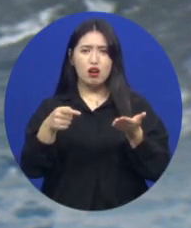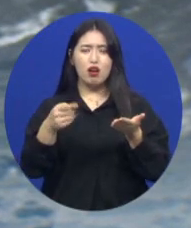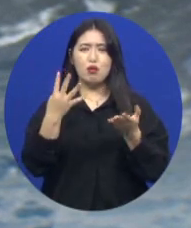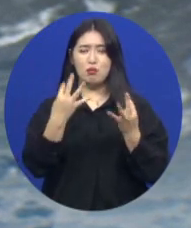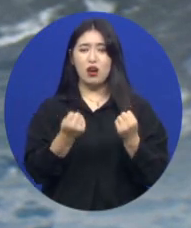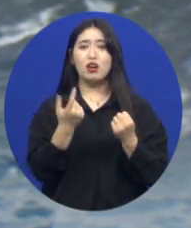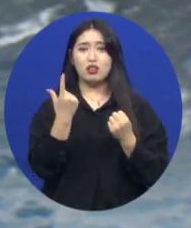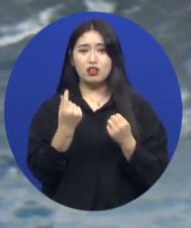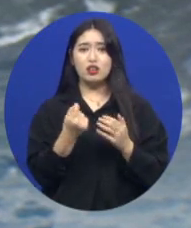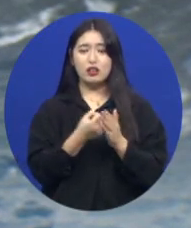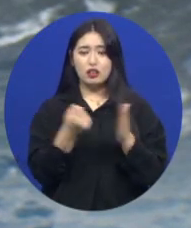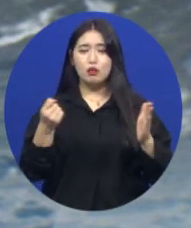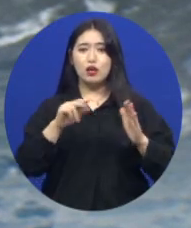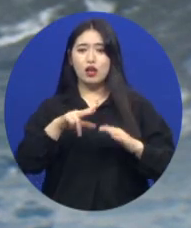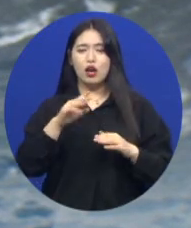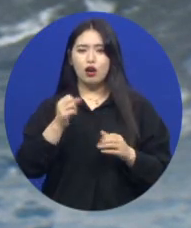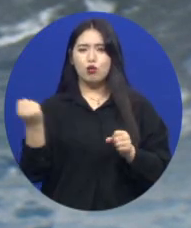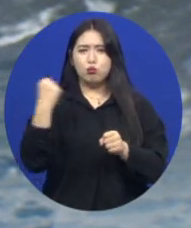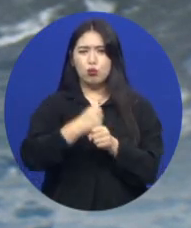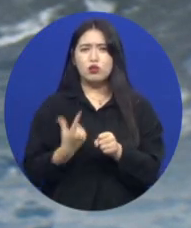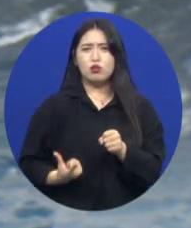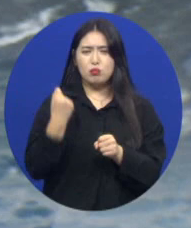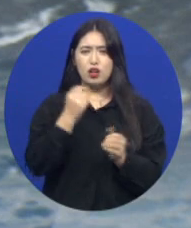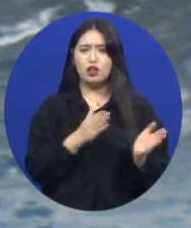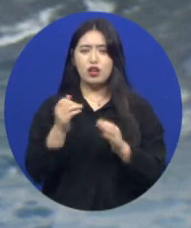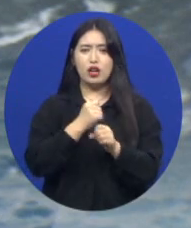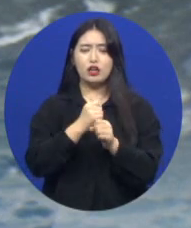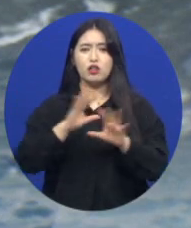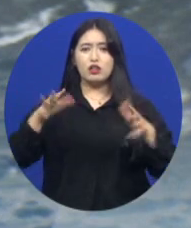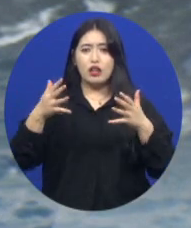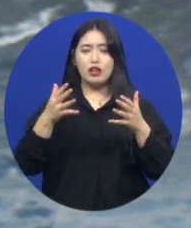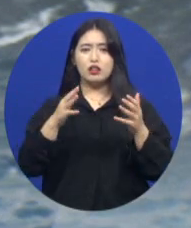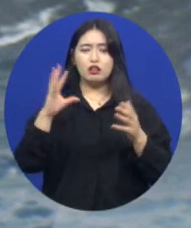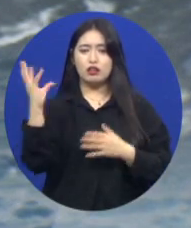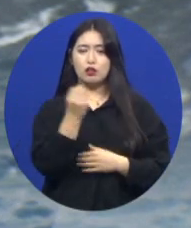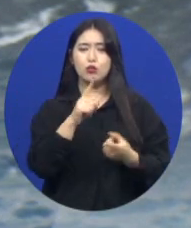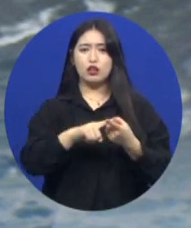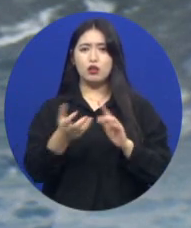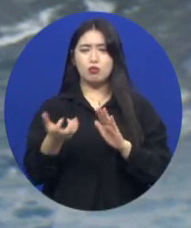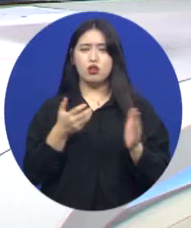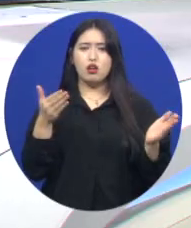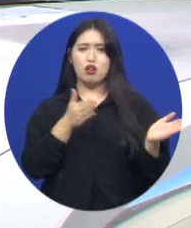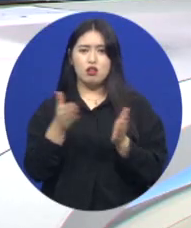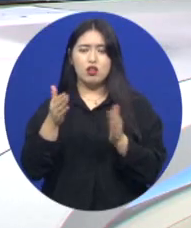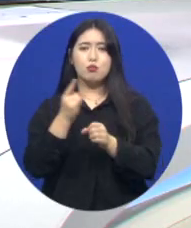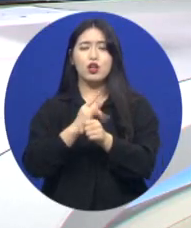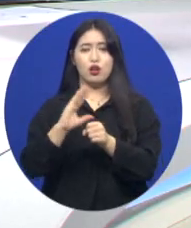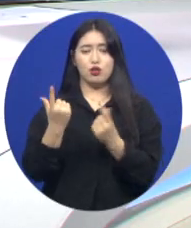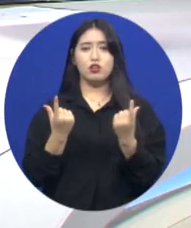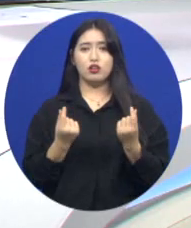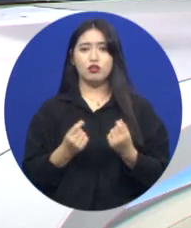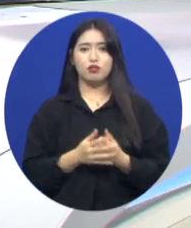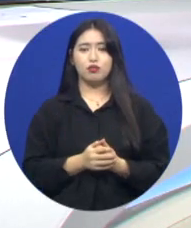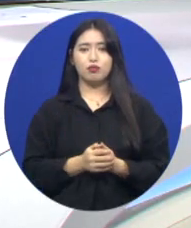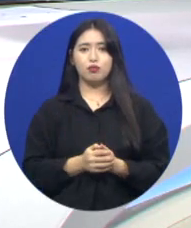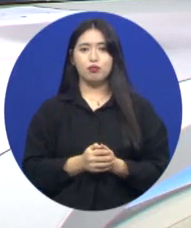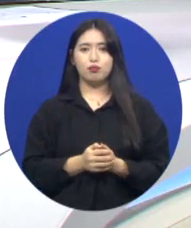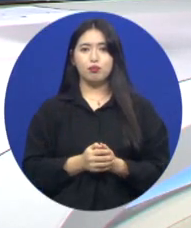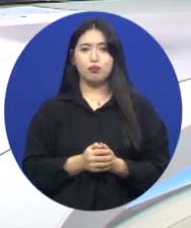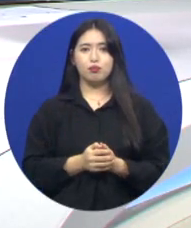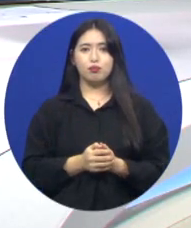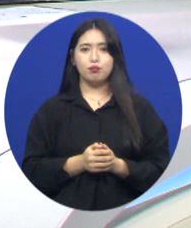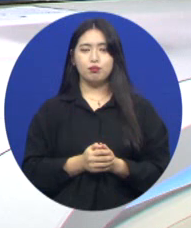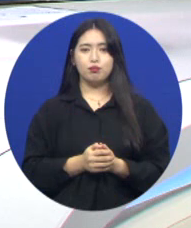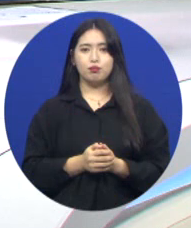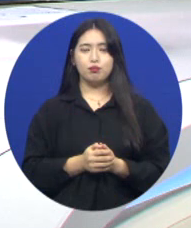아니겠습니까 일단 복구 부터 좀 서두르고 가을 태풍 대비 도 좀 철저히 해 준비를 해야 될 것 같습니다 자존의 기자와 얘기 했습니다